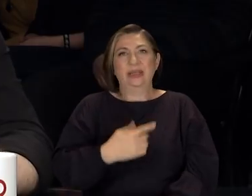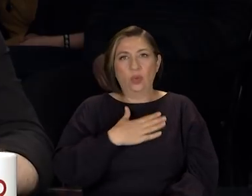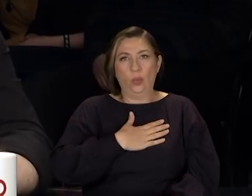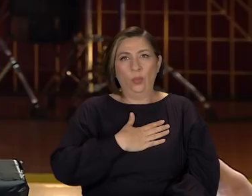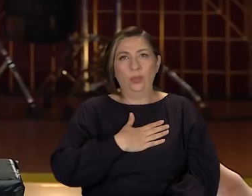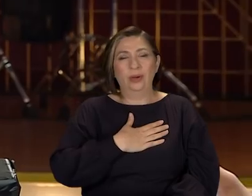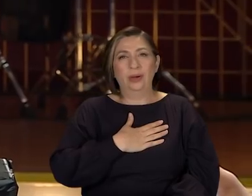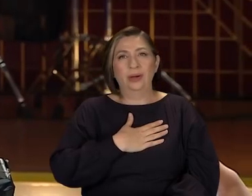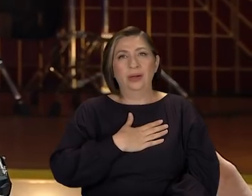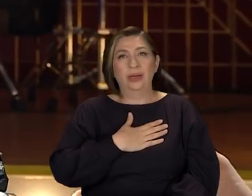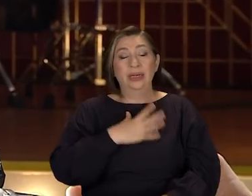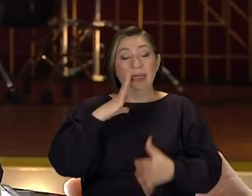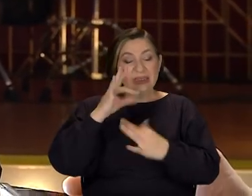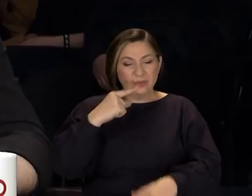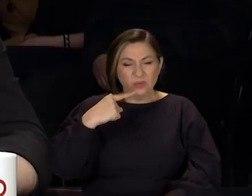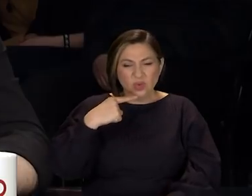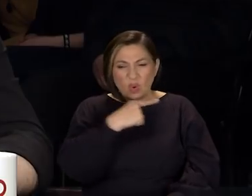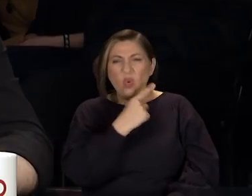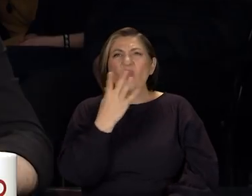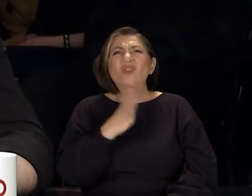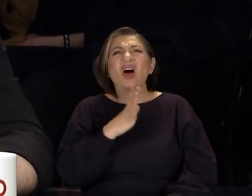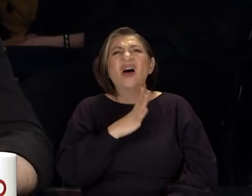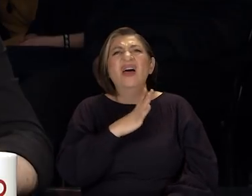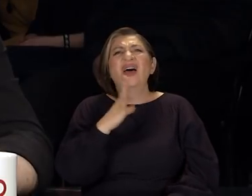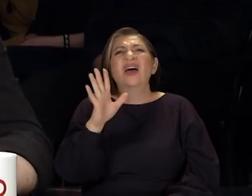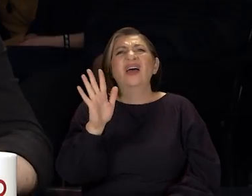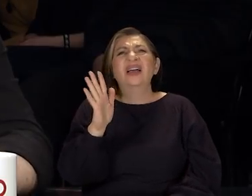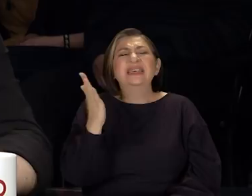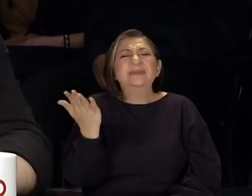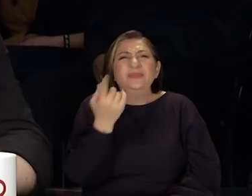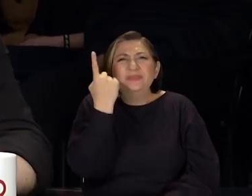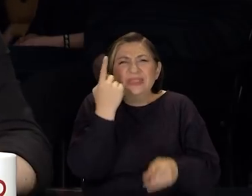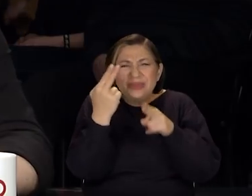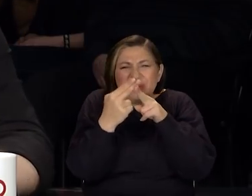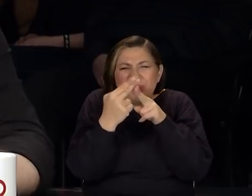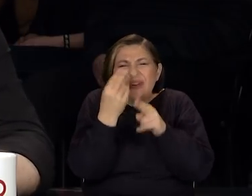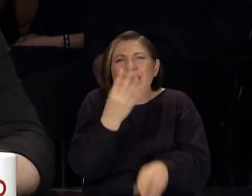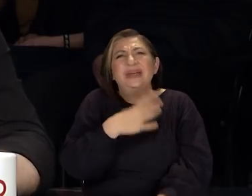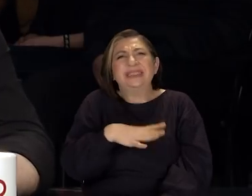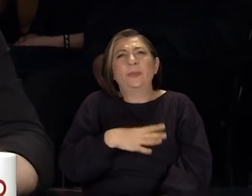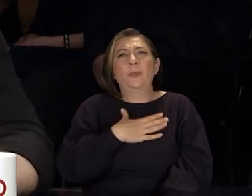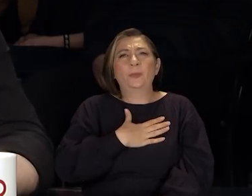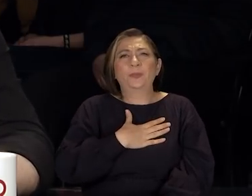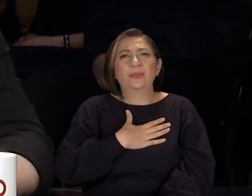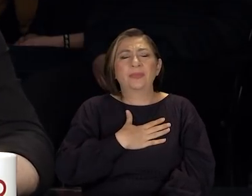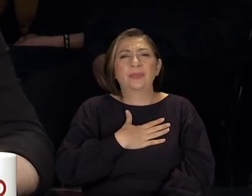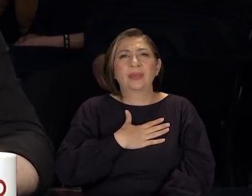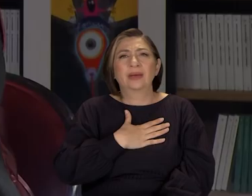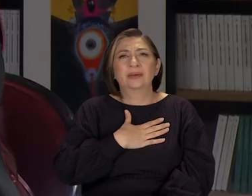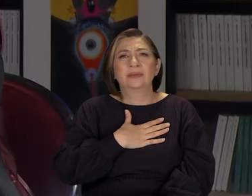Çünkü insan zorlanıyor. Çünkü şöyle bir küçük bir anekdot anlatayım.